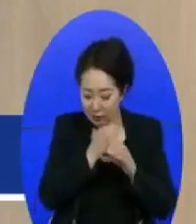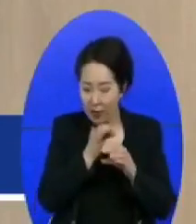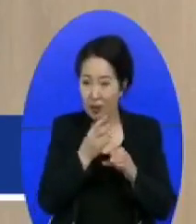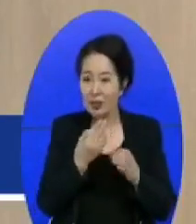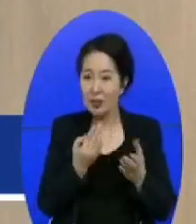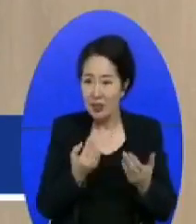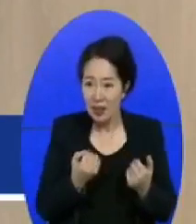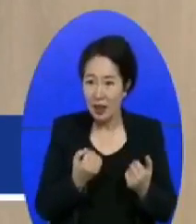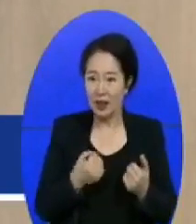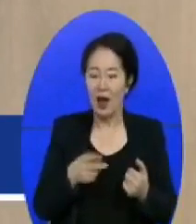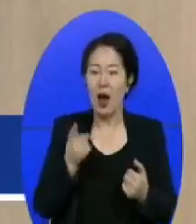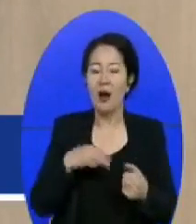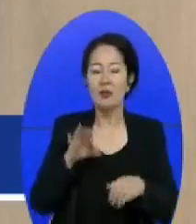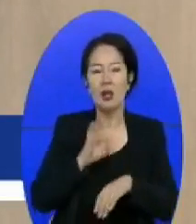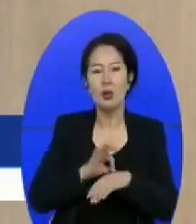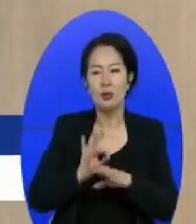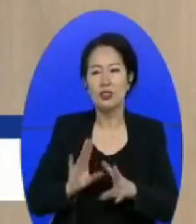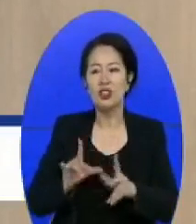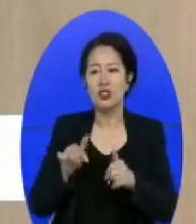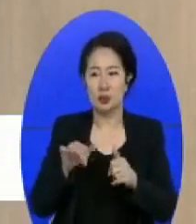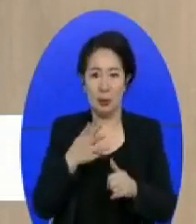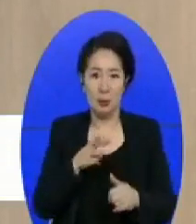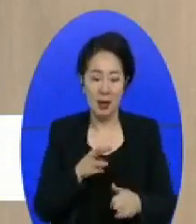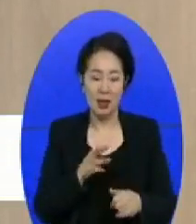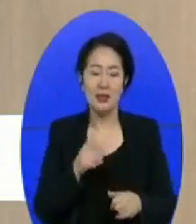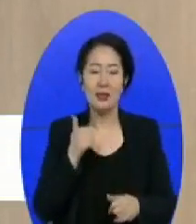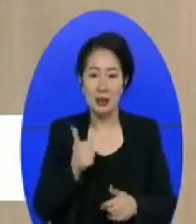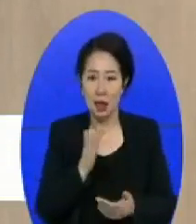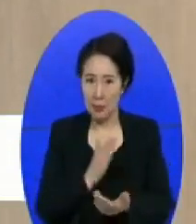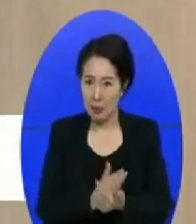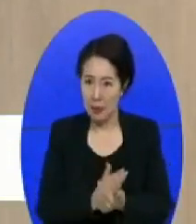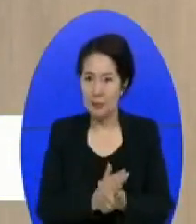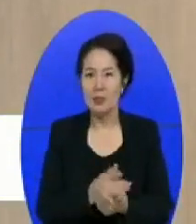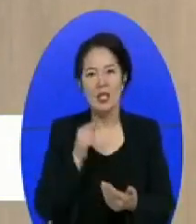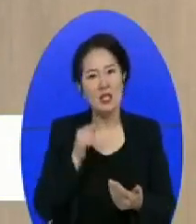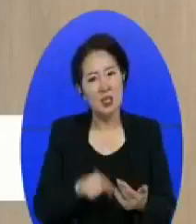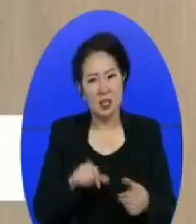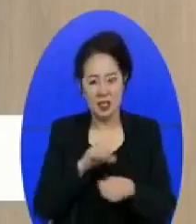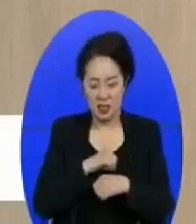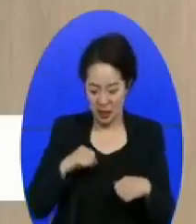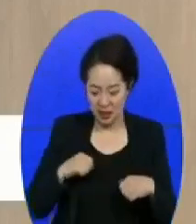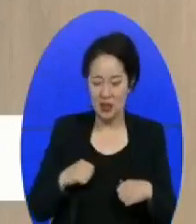Хавдрын өвчлөл одоо эдгэх магадлал төдийчнээ сайн байдаг. Тэгэхээр бас одоо иргэд